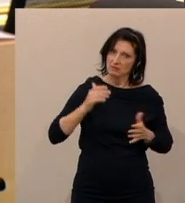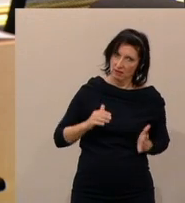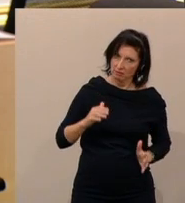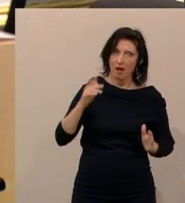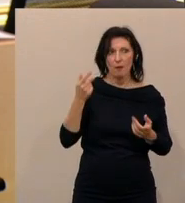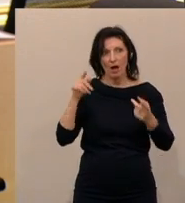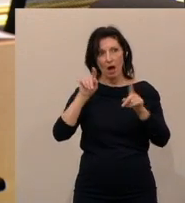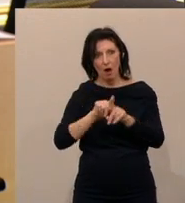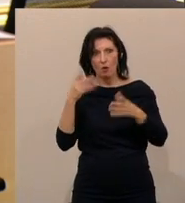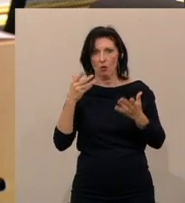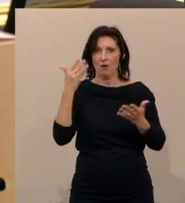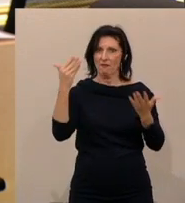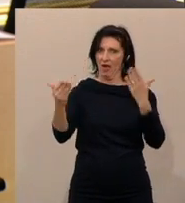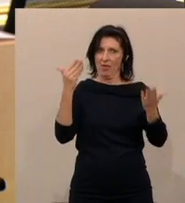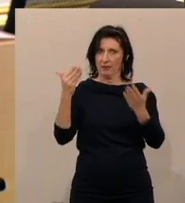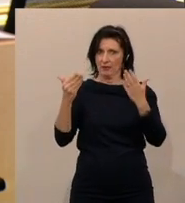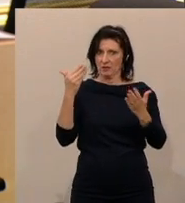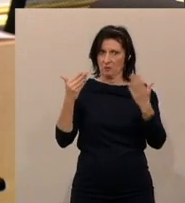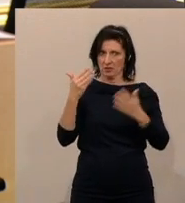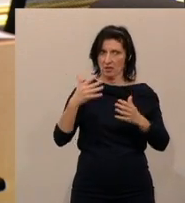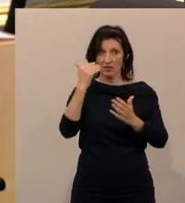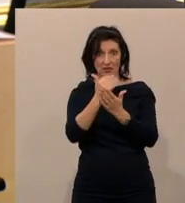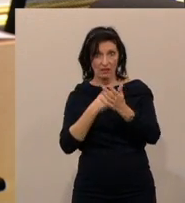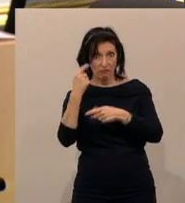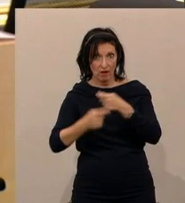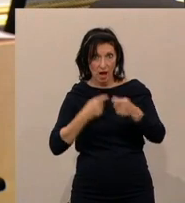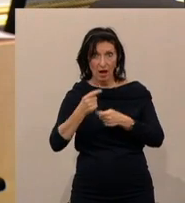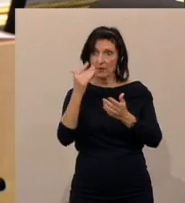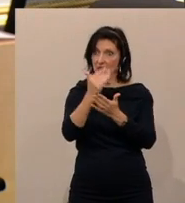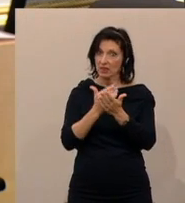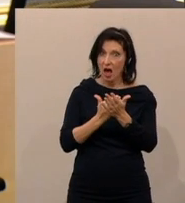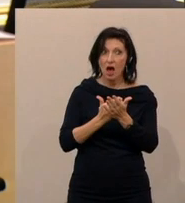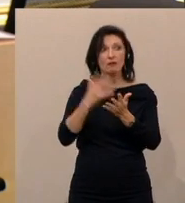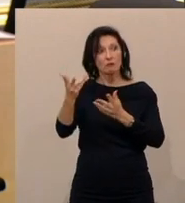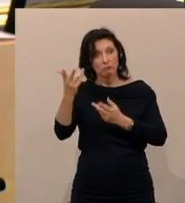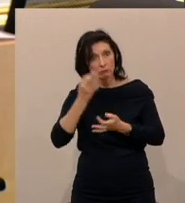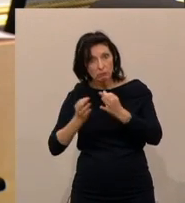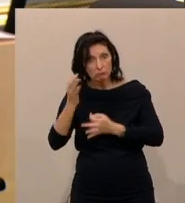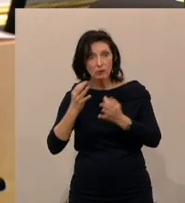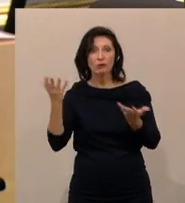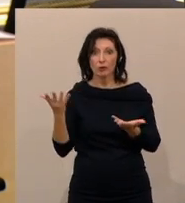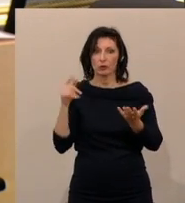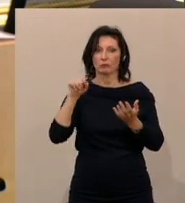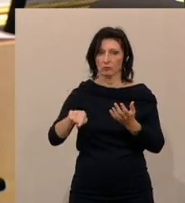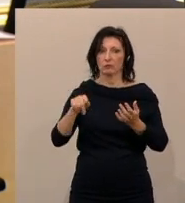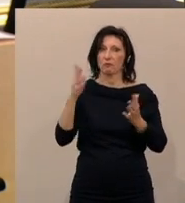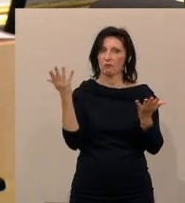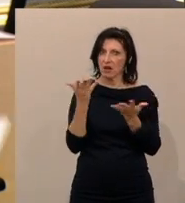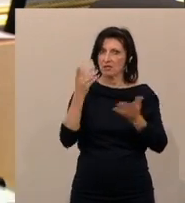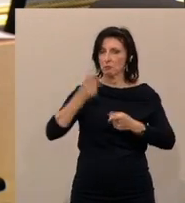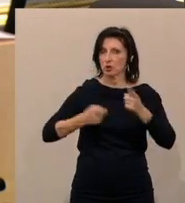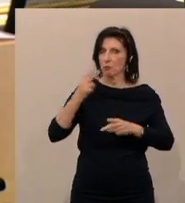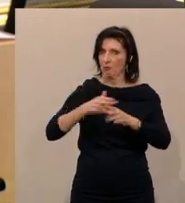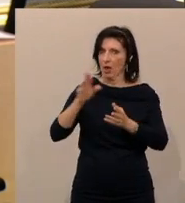des Verhältnismäßigkeitsgrundsatzes für die Datenverarbeitung und Datenermittlung differenzierte Bestimmungen zur Anwendung